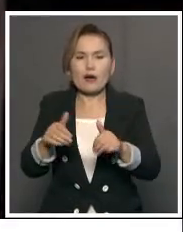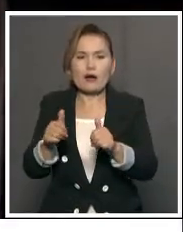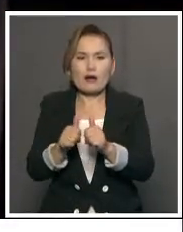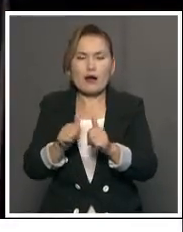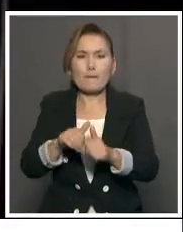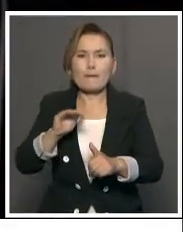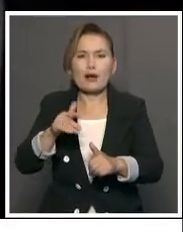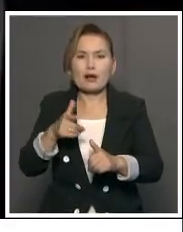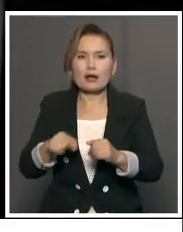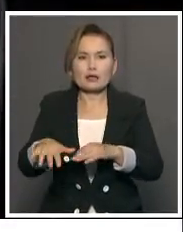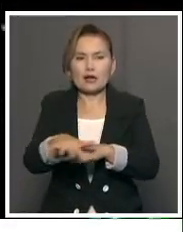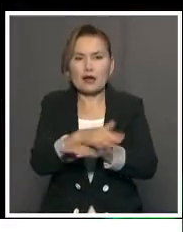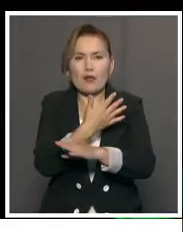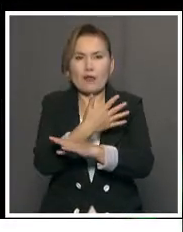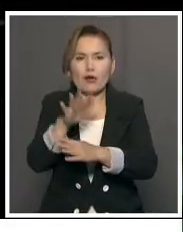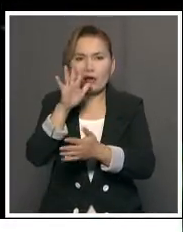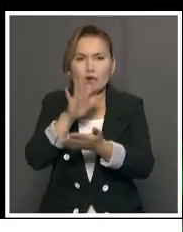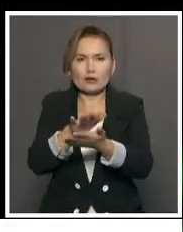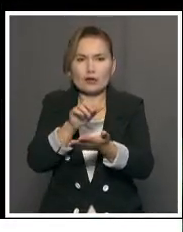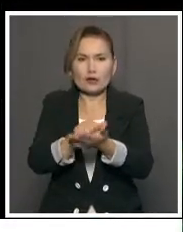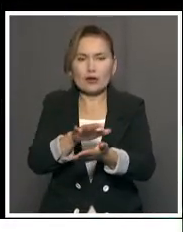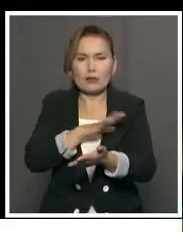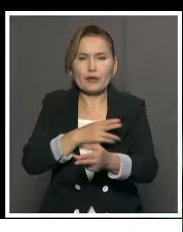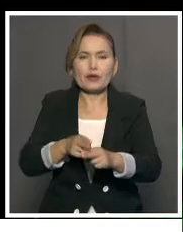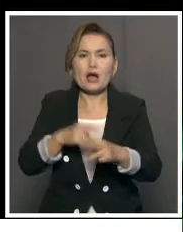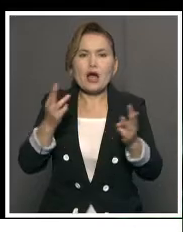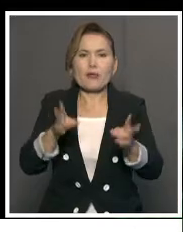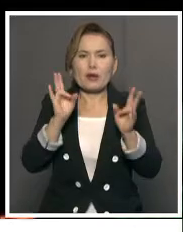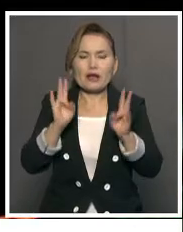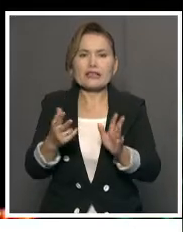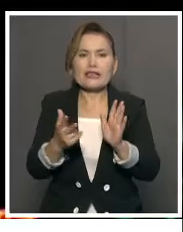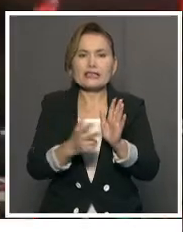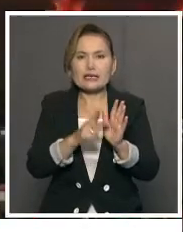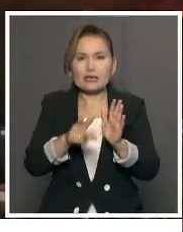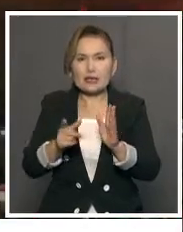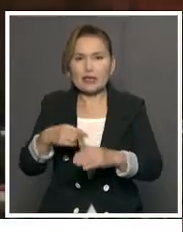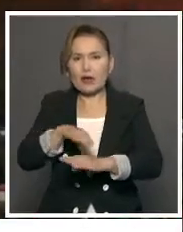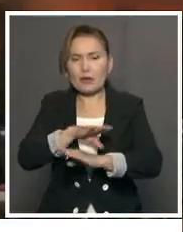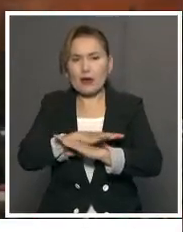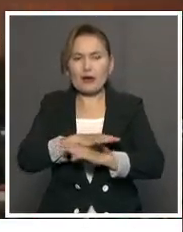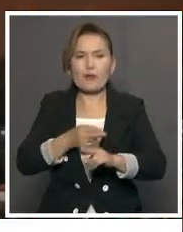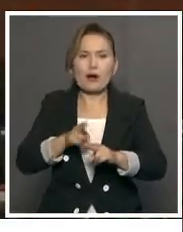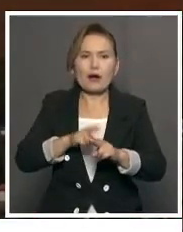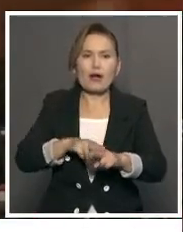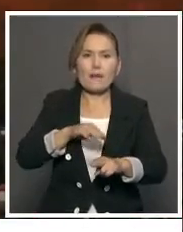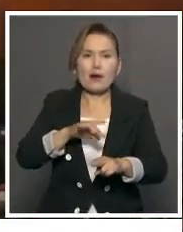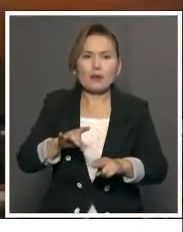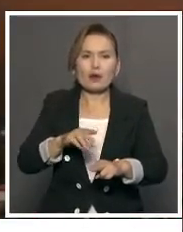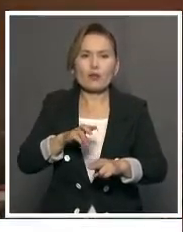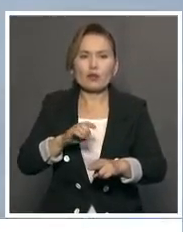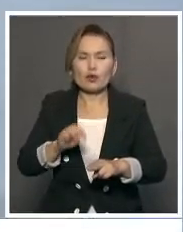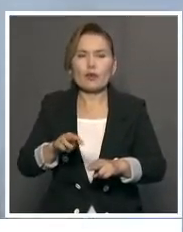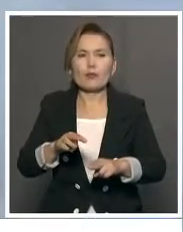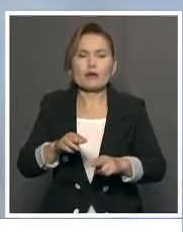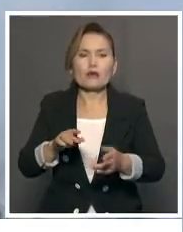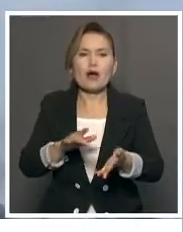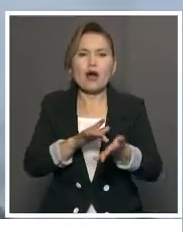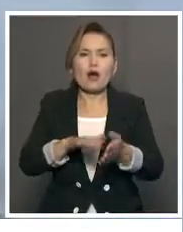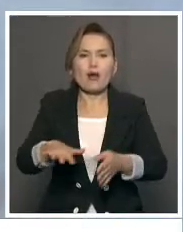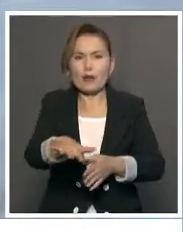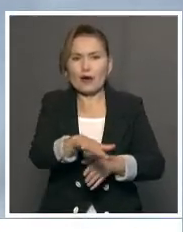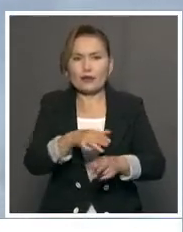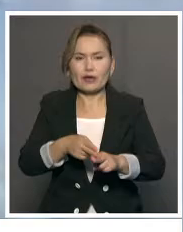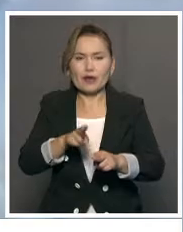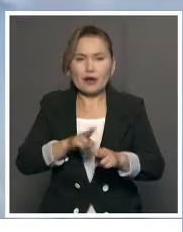мыңдаған гектар жасыл желекті жалын шарпып үлгерген. Тілсіз жаудан 8 адам қаза тапты. Мәрмәр және Бодрум курорттар орналасқан Мұғла